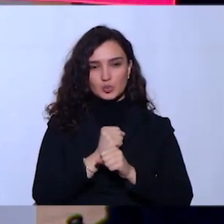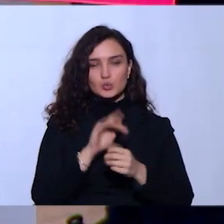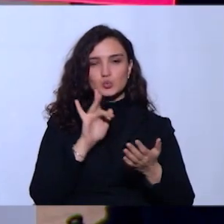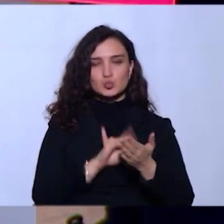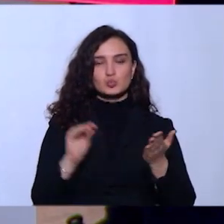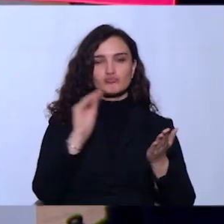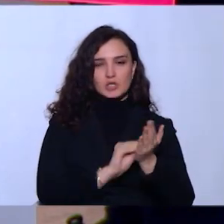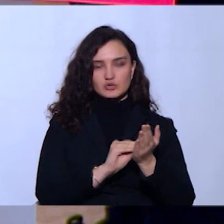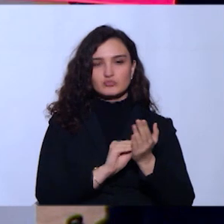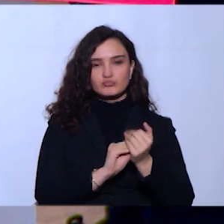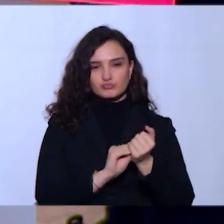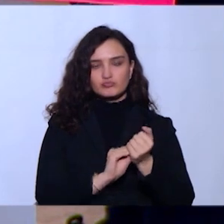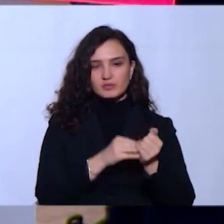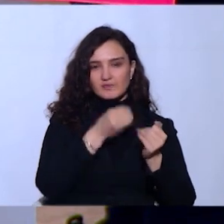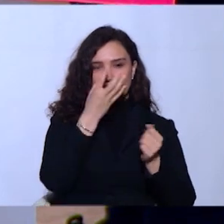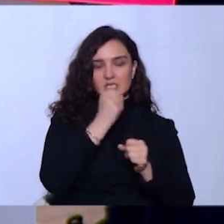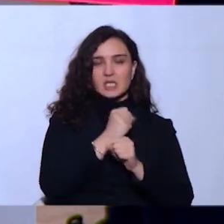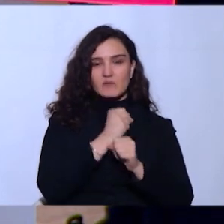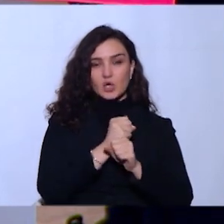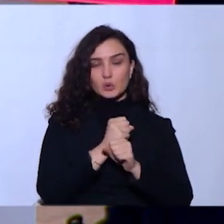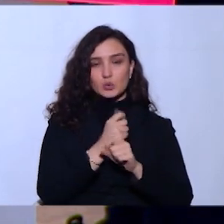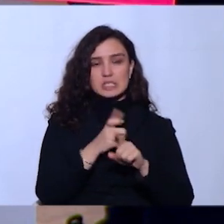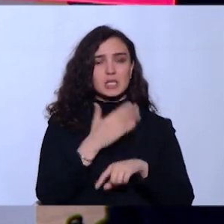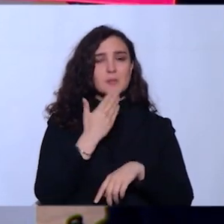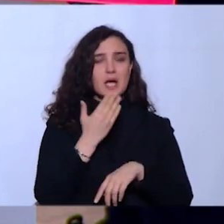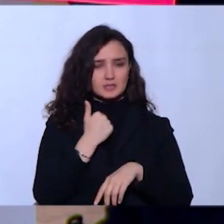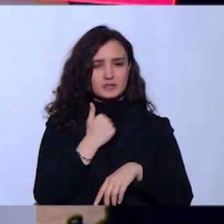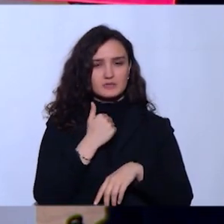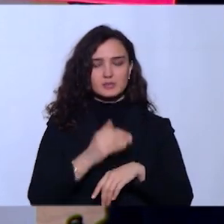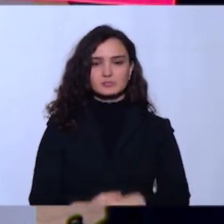ჩავსვათ ესეთი ყვავილი. ძალიან მარტივი.